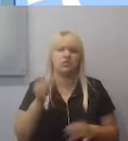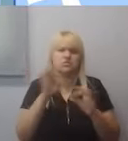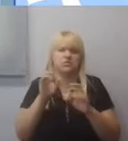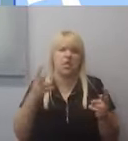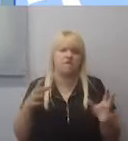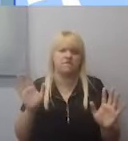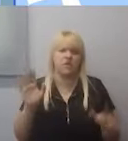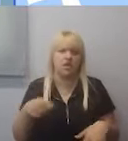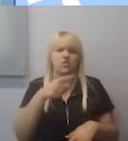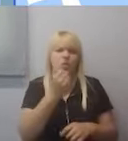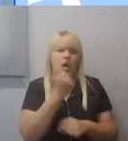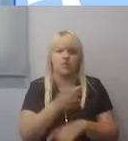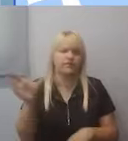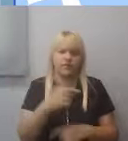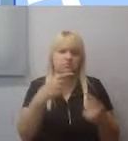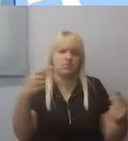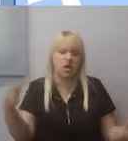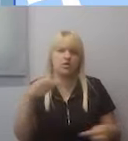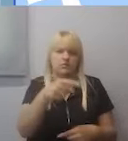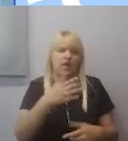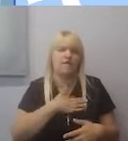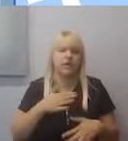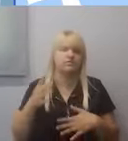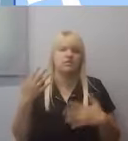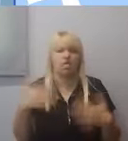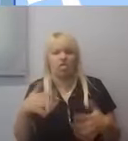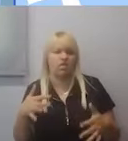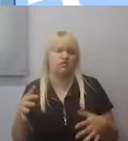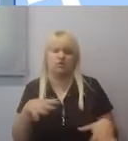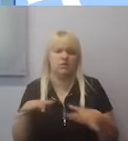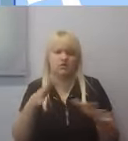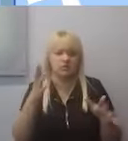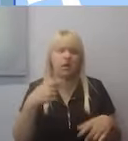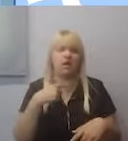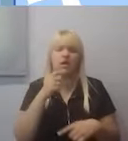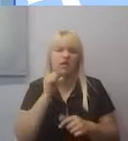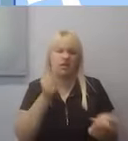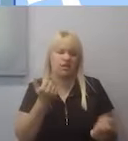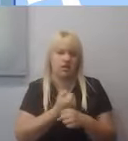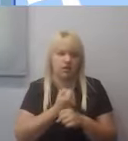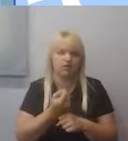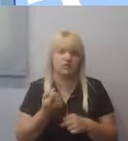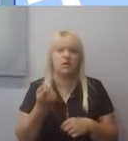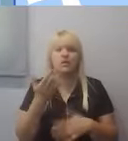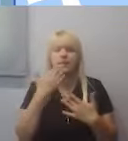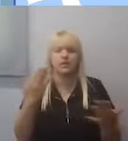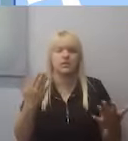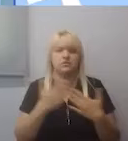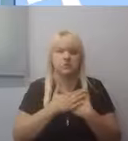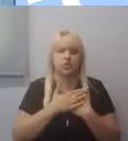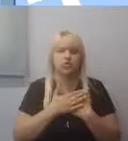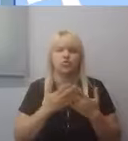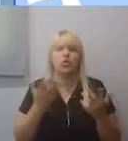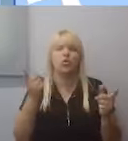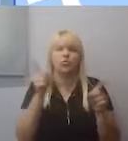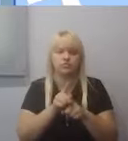apdraud visus pārējos dēļ šādas šavas nolaidības un un negribēšanas kaut ko darīt paldies mīļš un starp citu jā ja